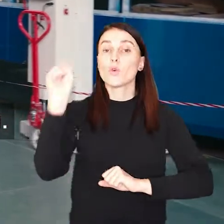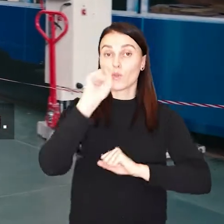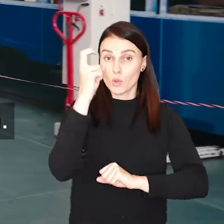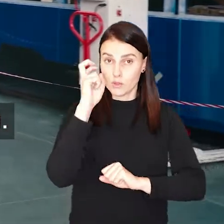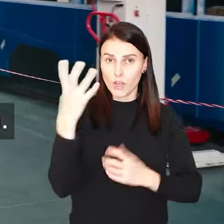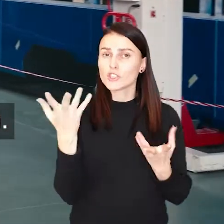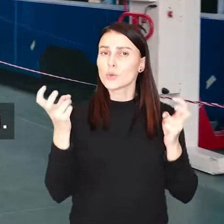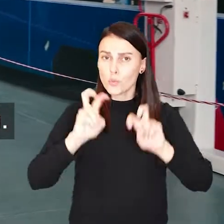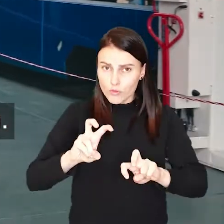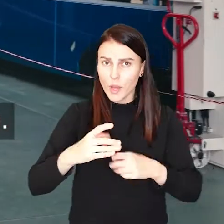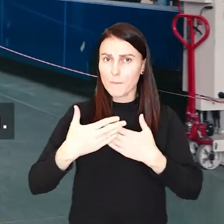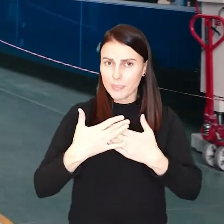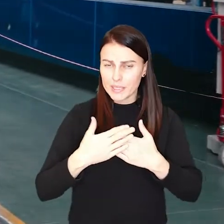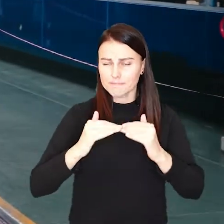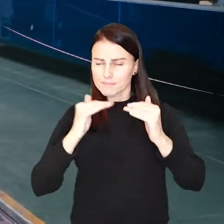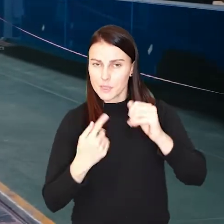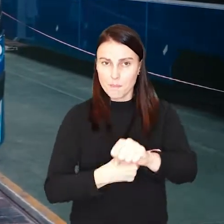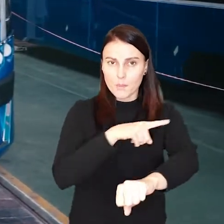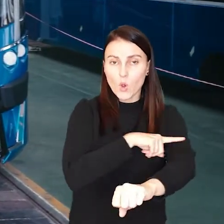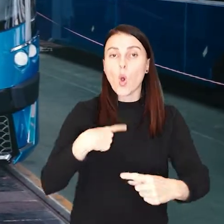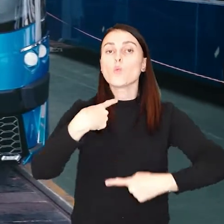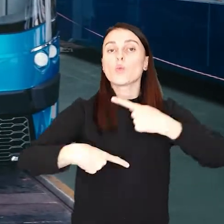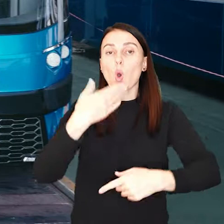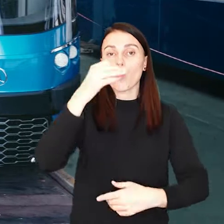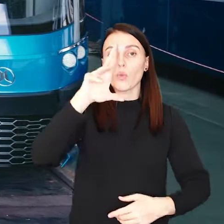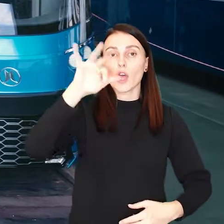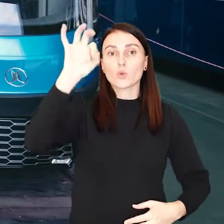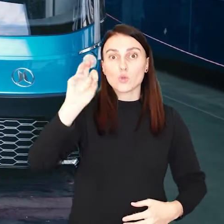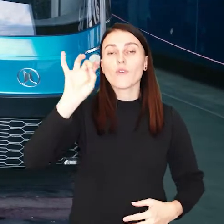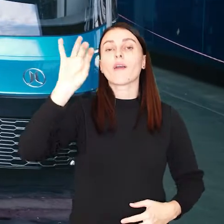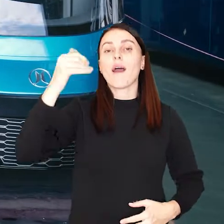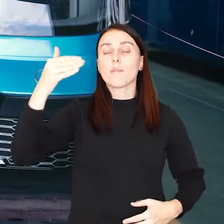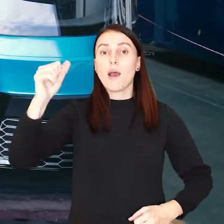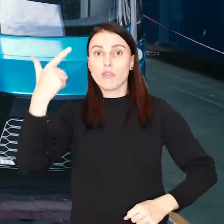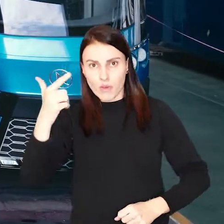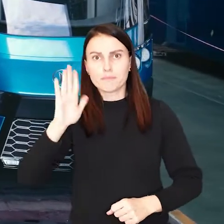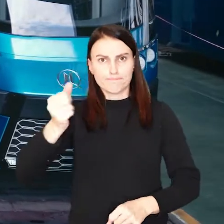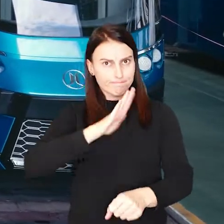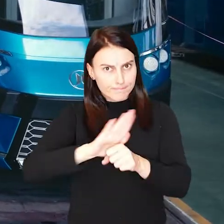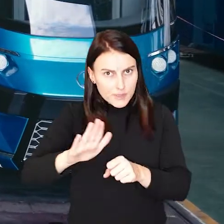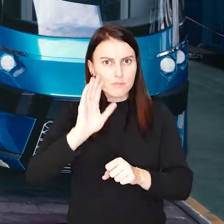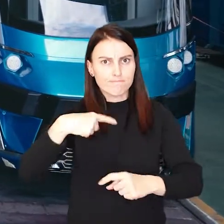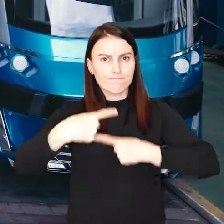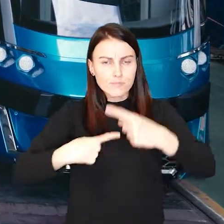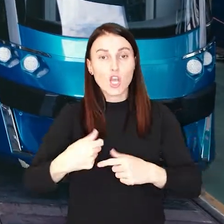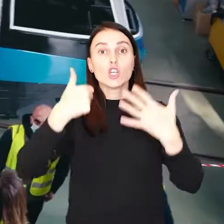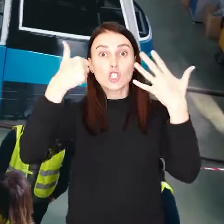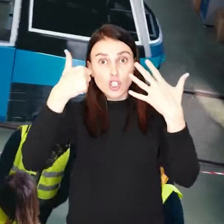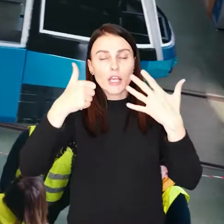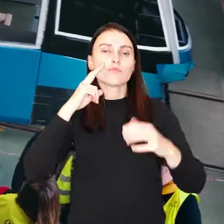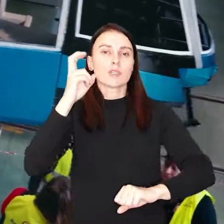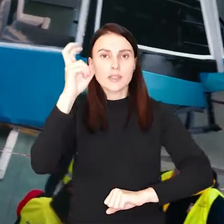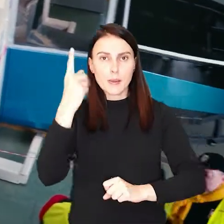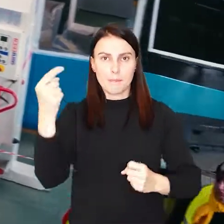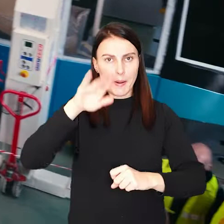Wrocławskie tramwaje powstają pod Poznaniem. Produkcja modelusów Gamma 2 idzie pełną parą. Pierwsze 6 pojazdów ma trafić do